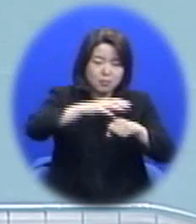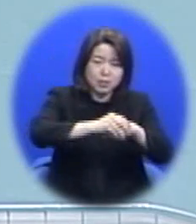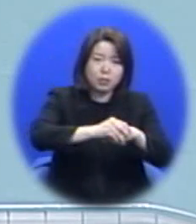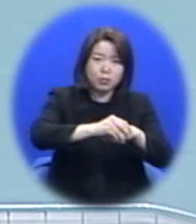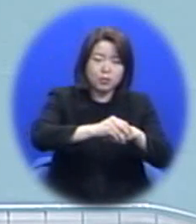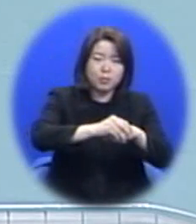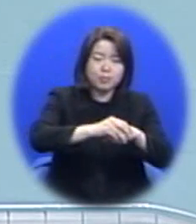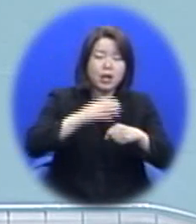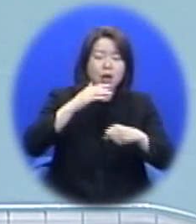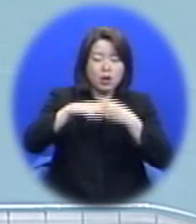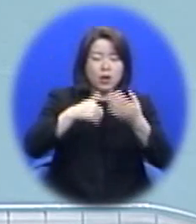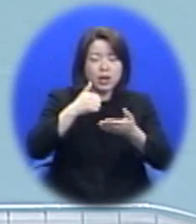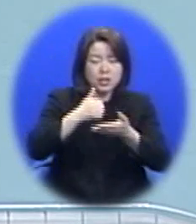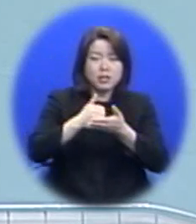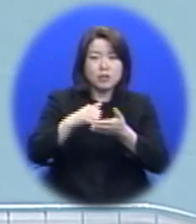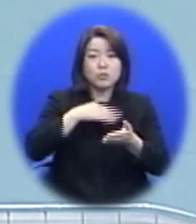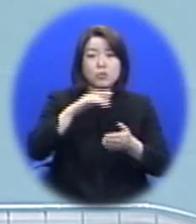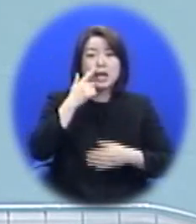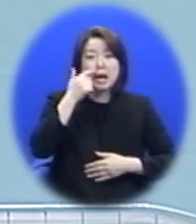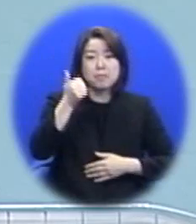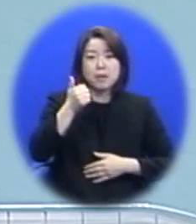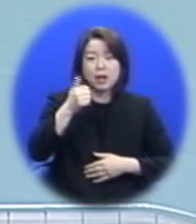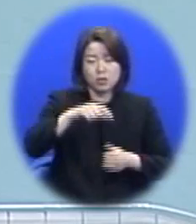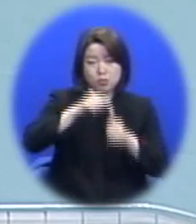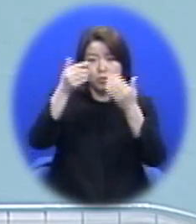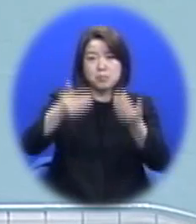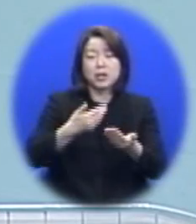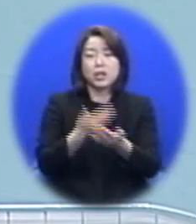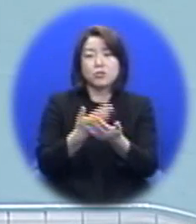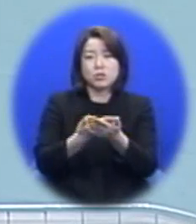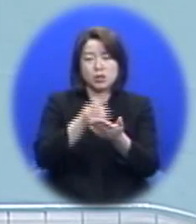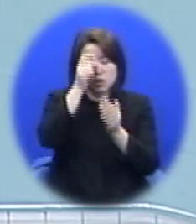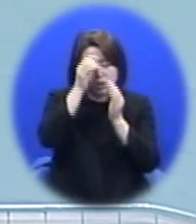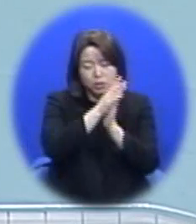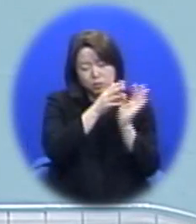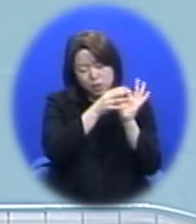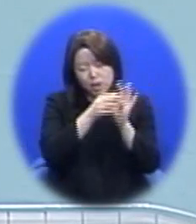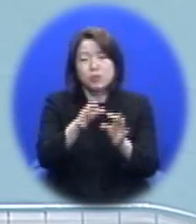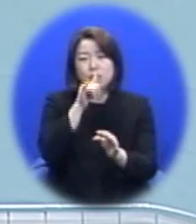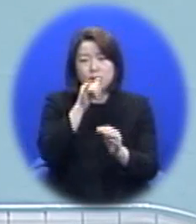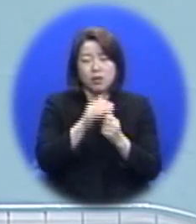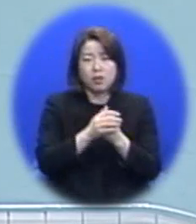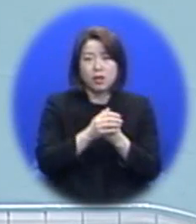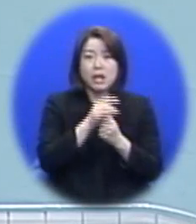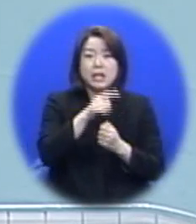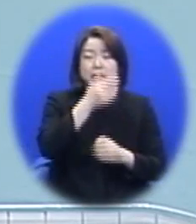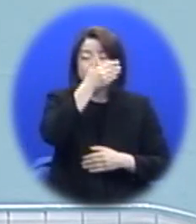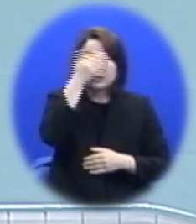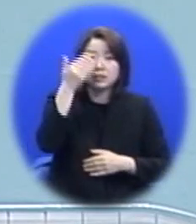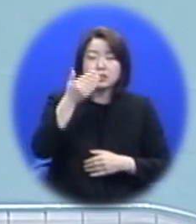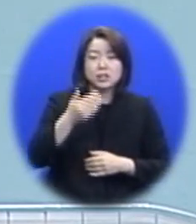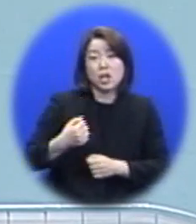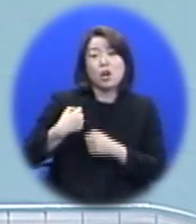아빠 구원받게 해주세요. 그렇게 기도했어요. 그 청년이 이제 군에 갈 때가